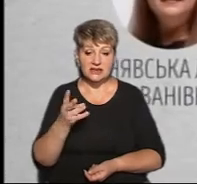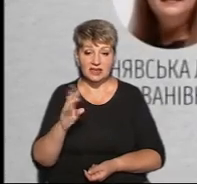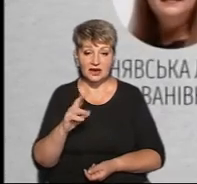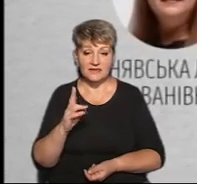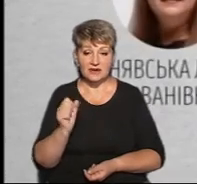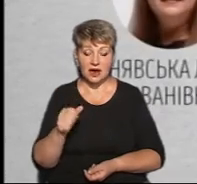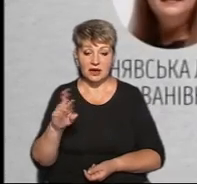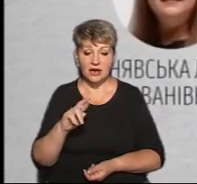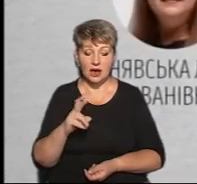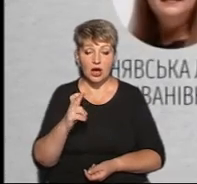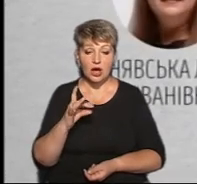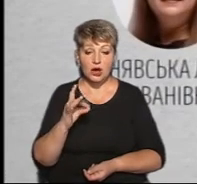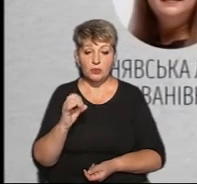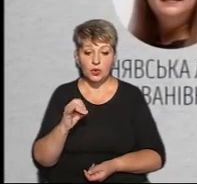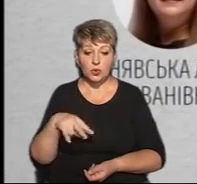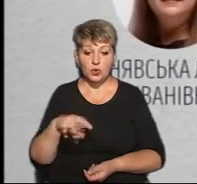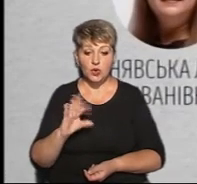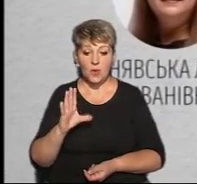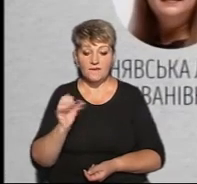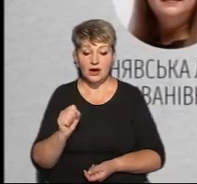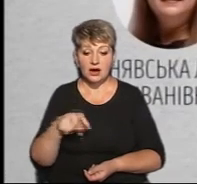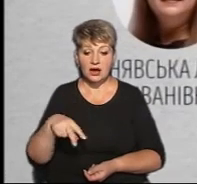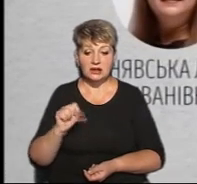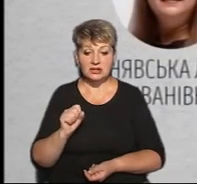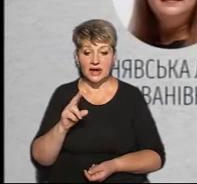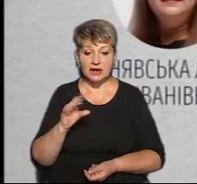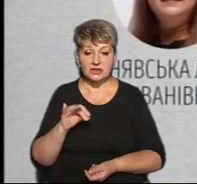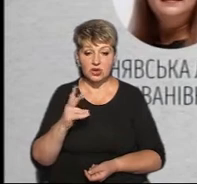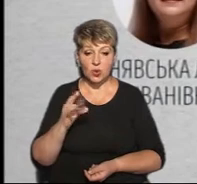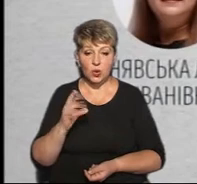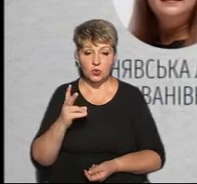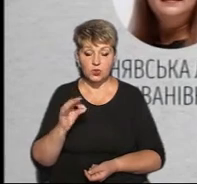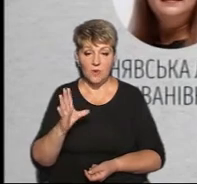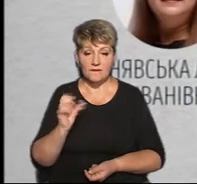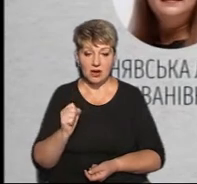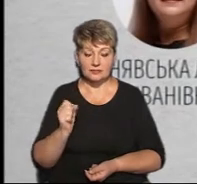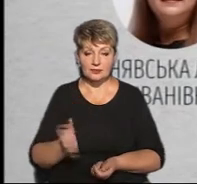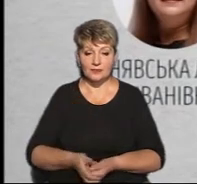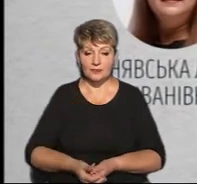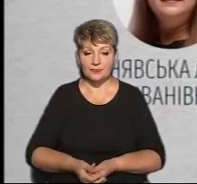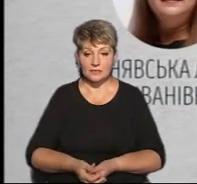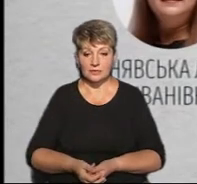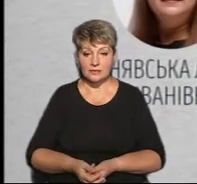Лариса Іванівна, Брильова Галина Володимирівна, Лактіонова Ольга Валеріївна.